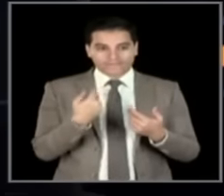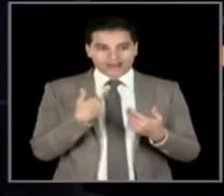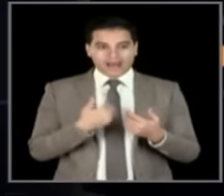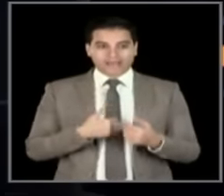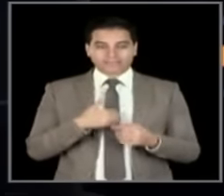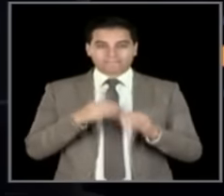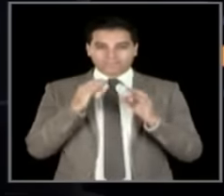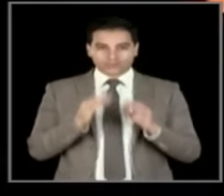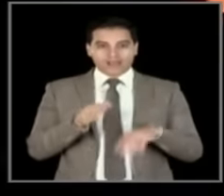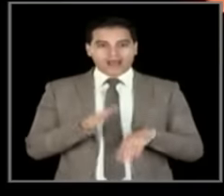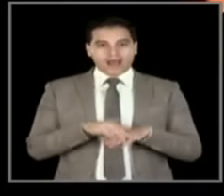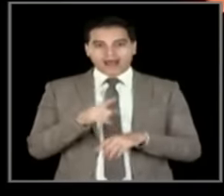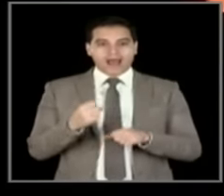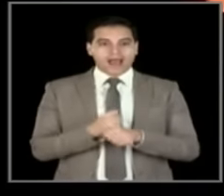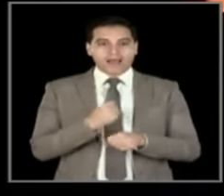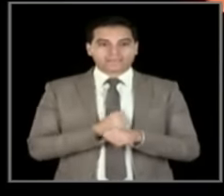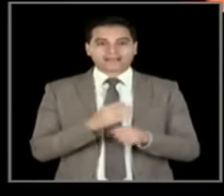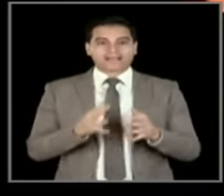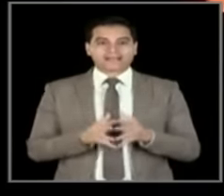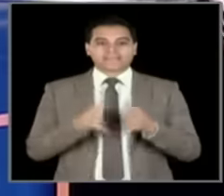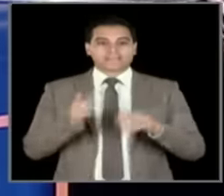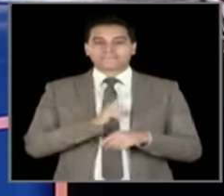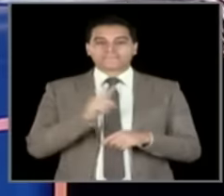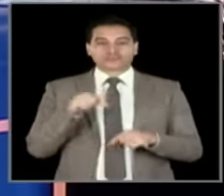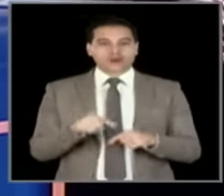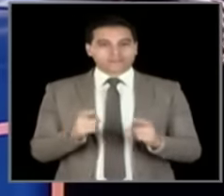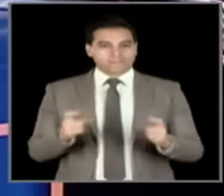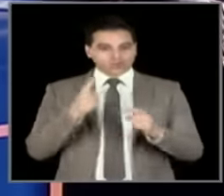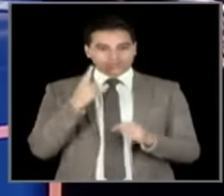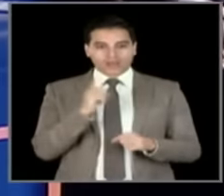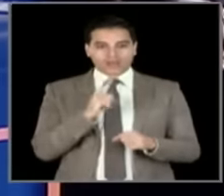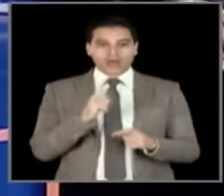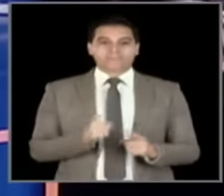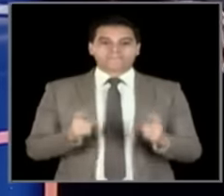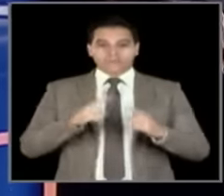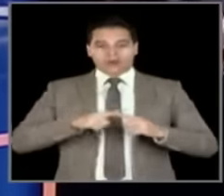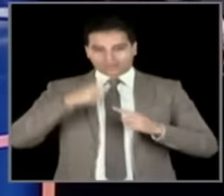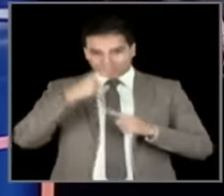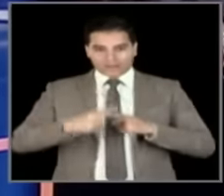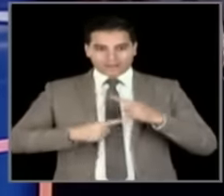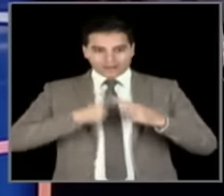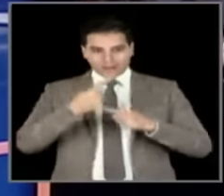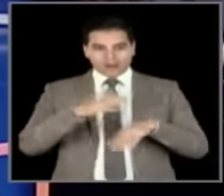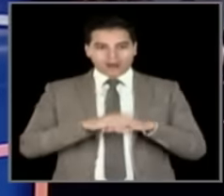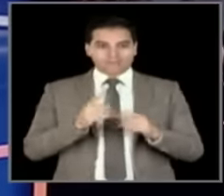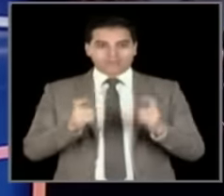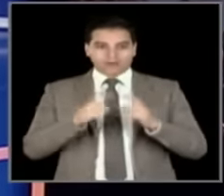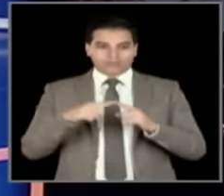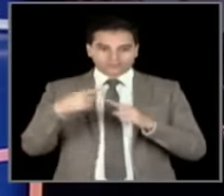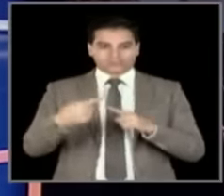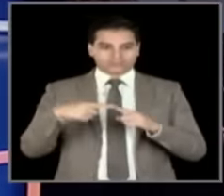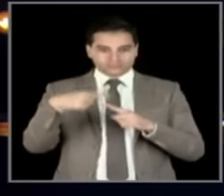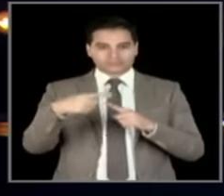اللي انا متاكد منه ان احنا هنبذل كل مجهود عندنا مش بس ماتش النهارده في كل ماتش كانه مباراه فاينل كل مباراه بالنسبه لنا مباراه قائمه